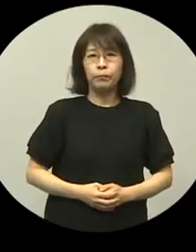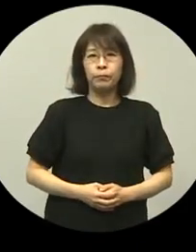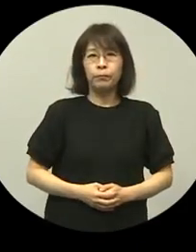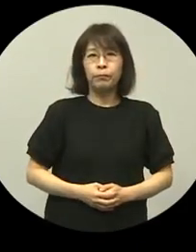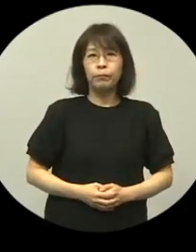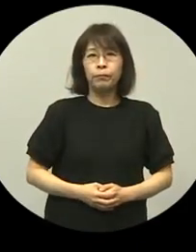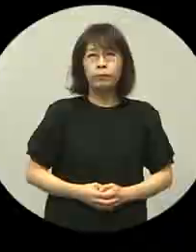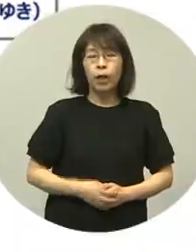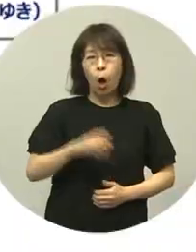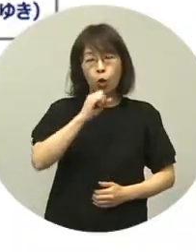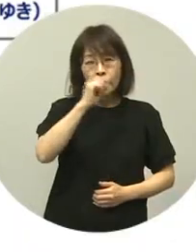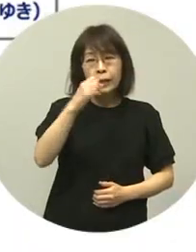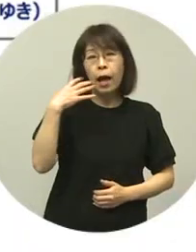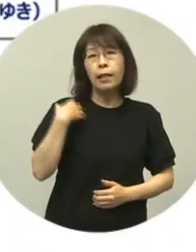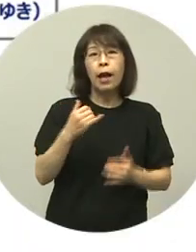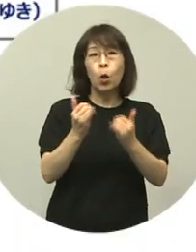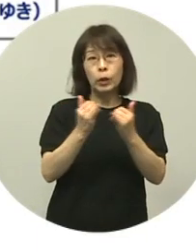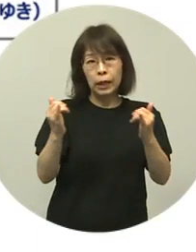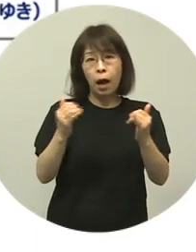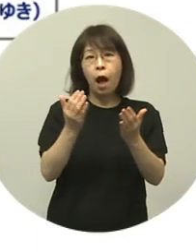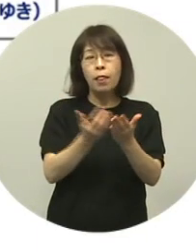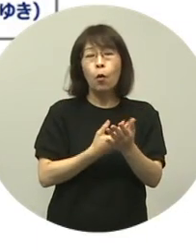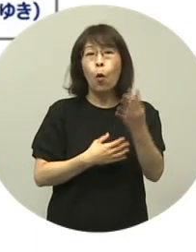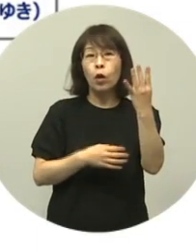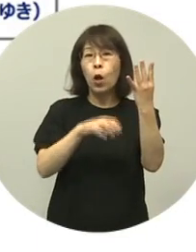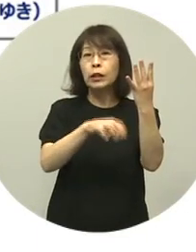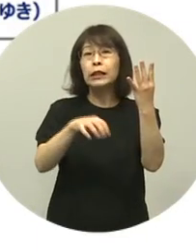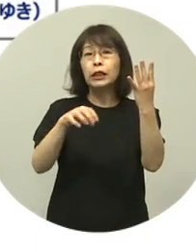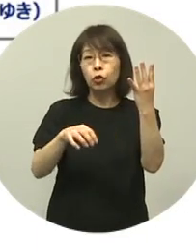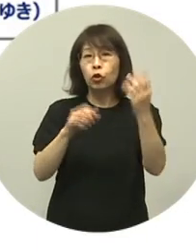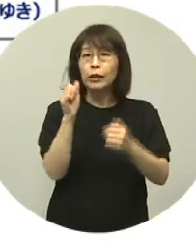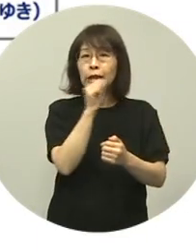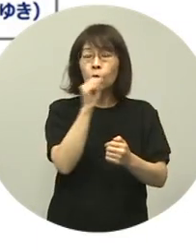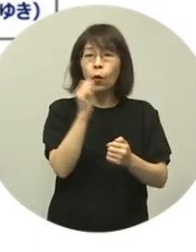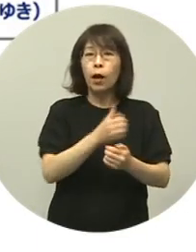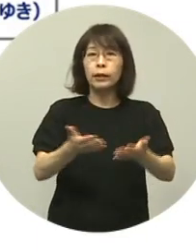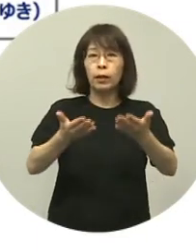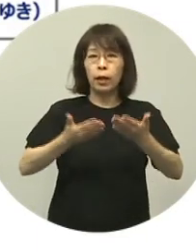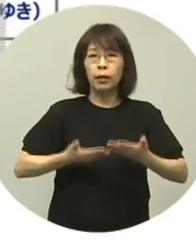そんな素敵な担当者、残り4地区も自己紹介していただきましょう。